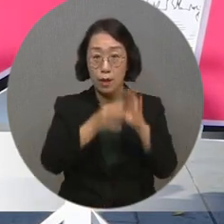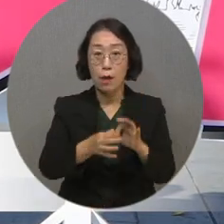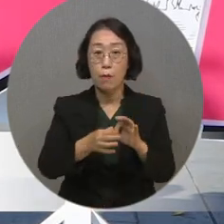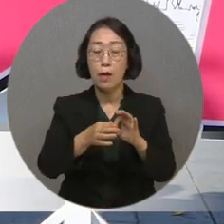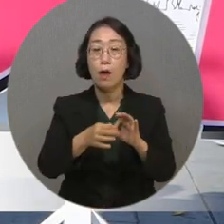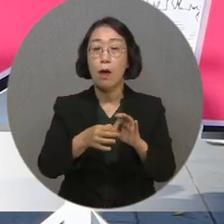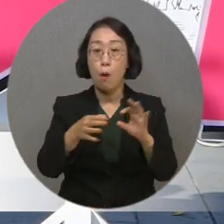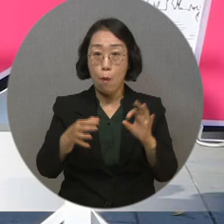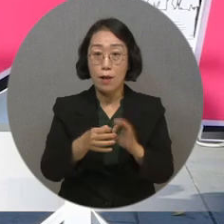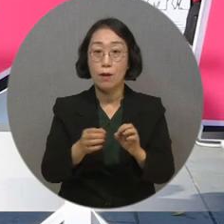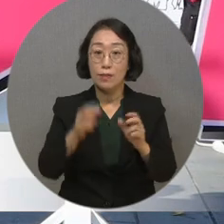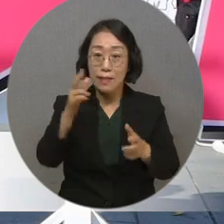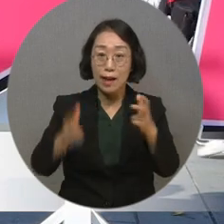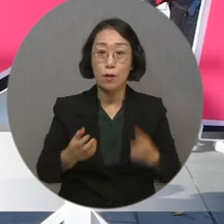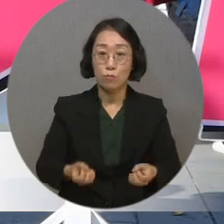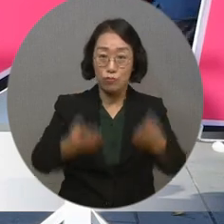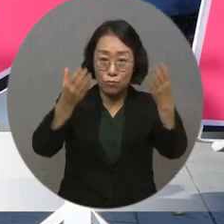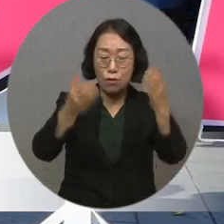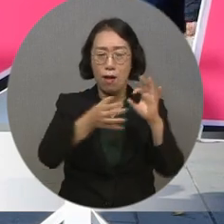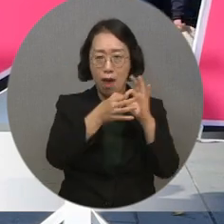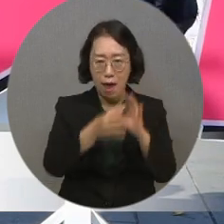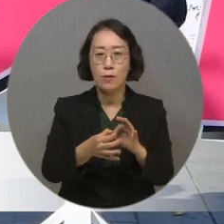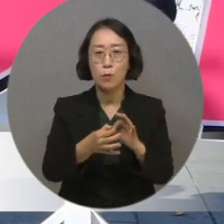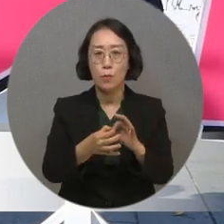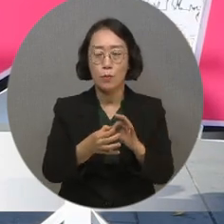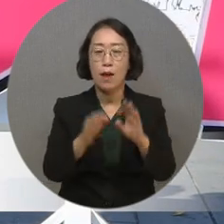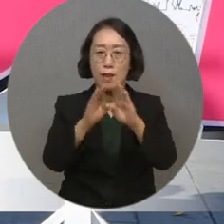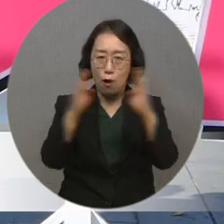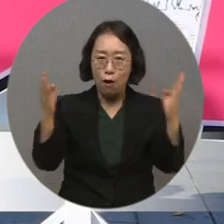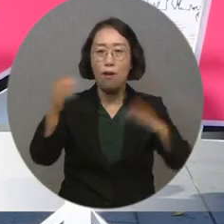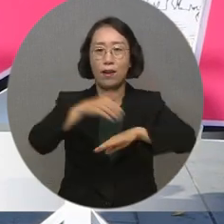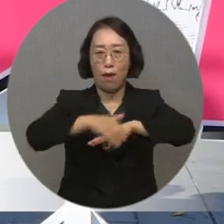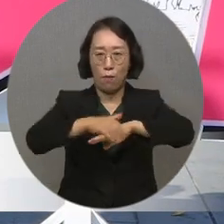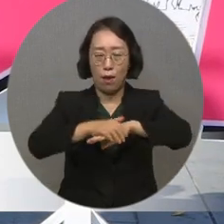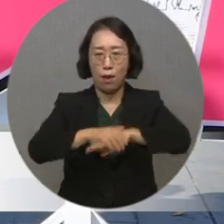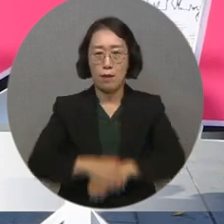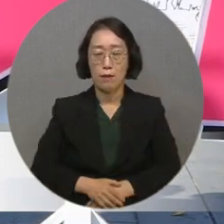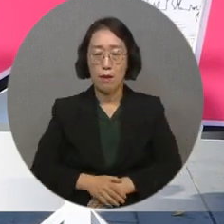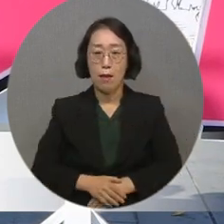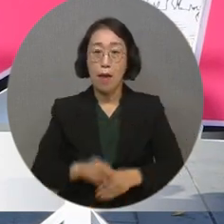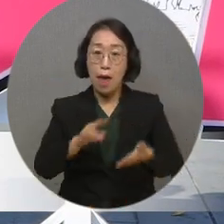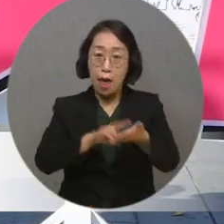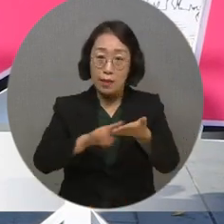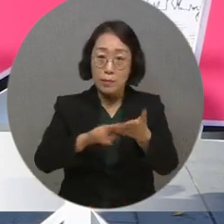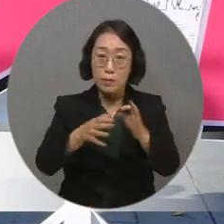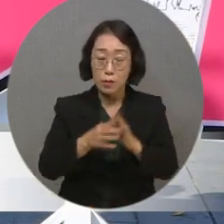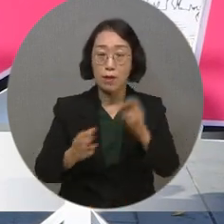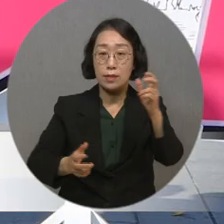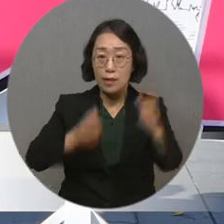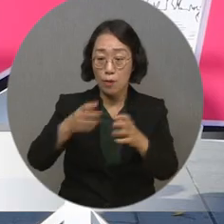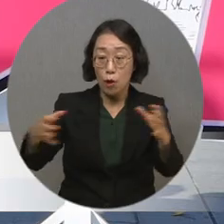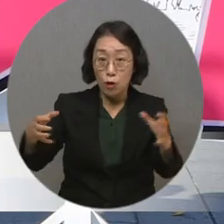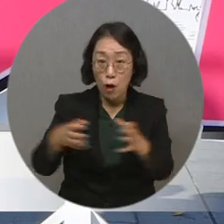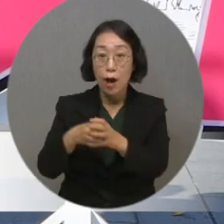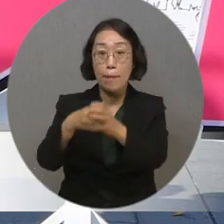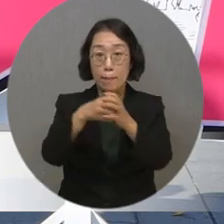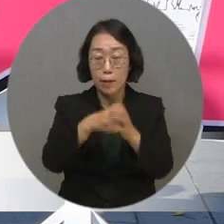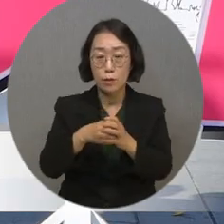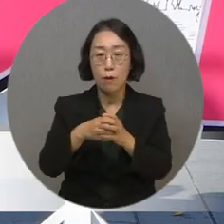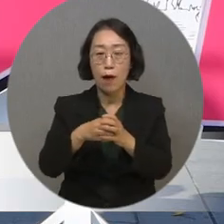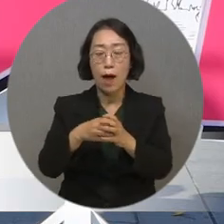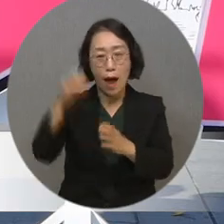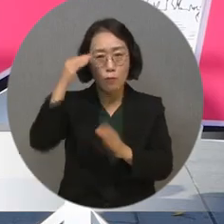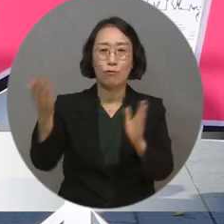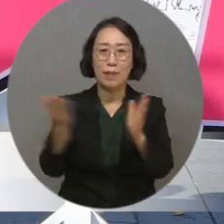관련 산업 행사를 집중적으로 육성할 계획입니다. 그리고 애니메이션 산업을 결합해서 한국형 디즈니를